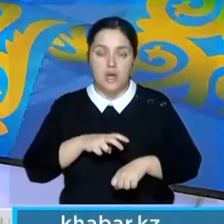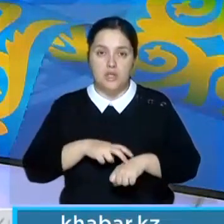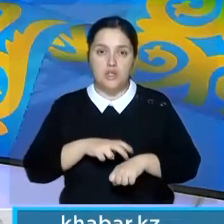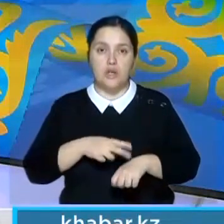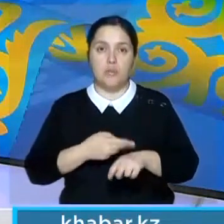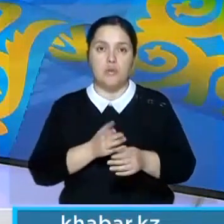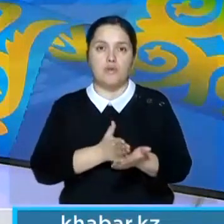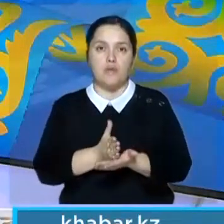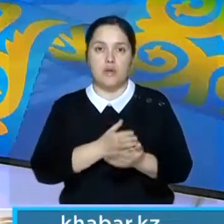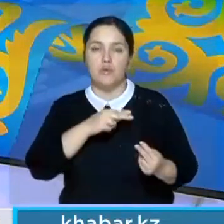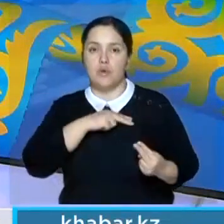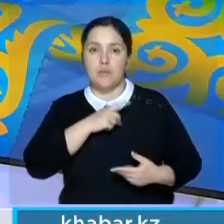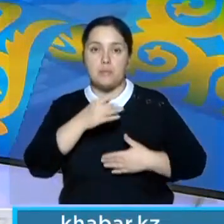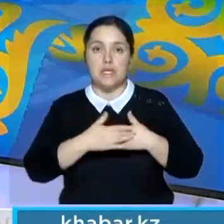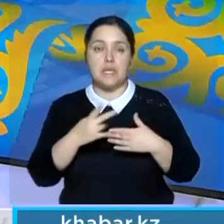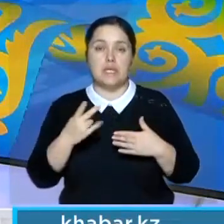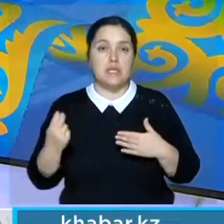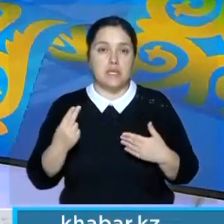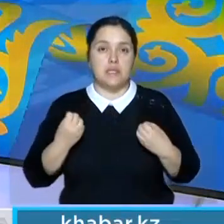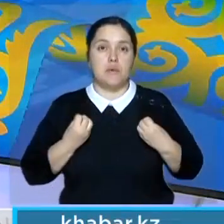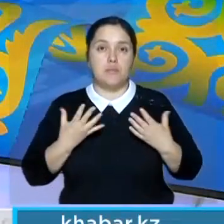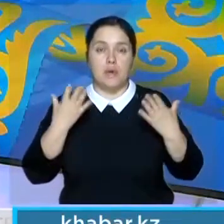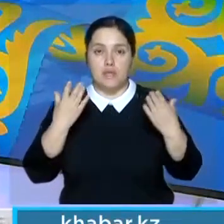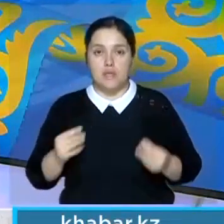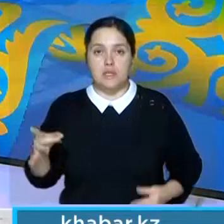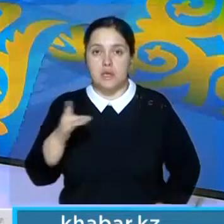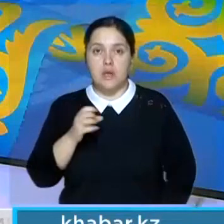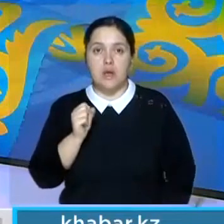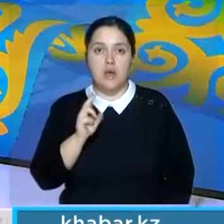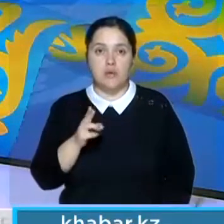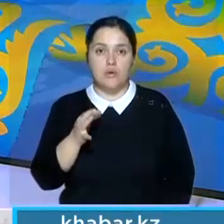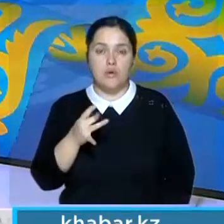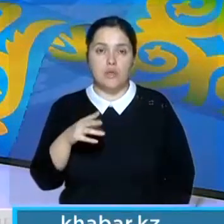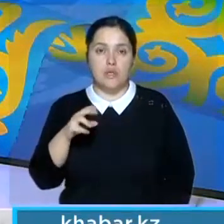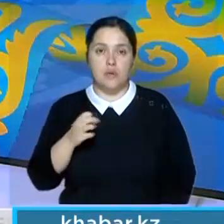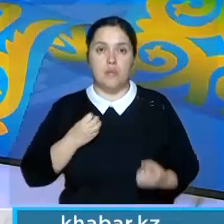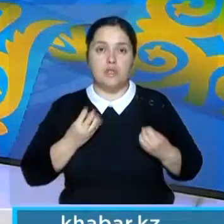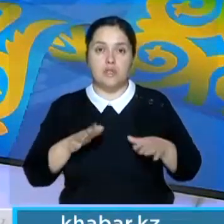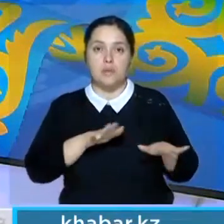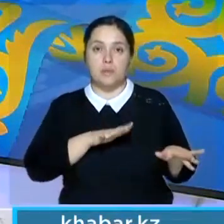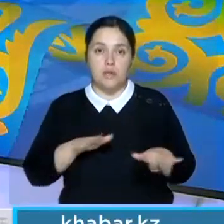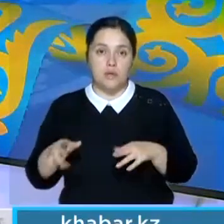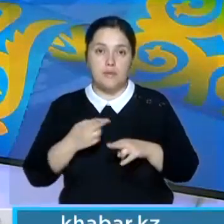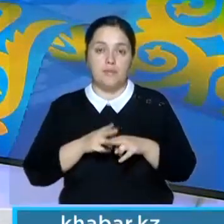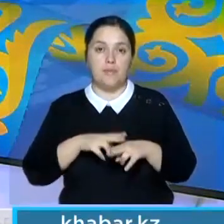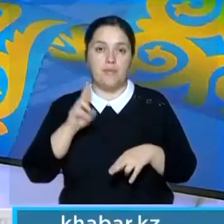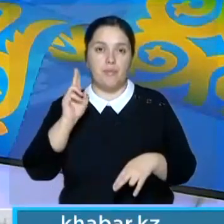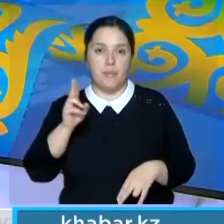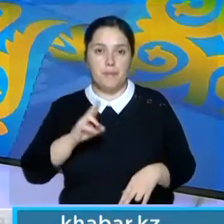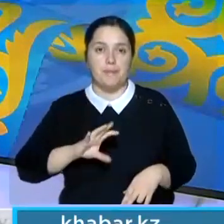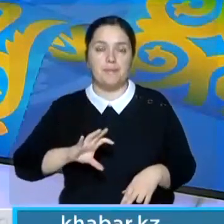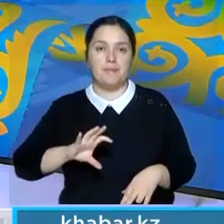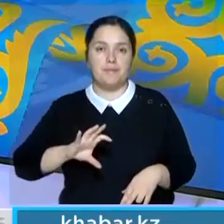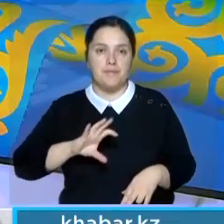врачи, производственники и ветераны труда. В преддверии национального праздника Дня Республики в Ак-Орде прошло торжественное мероприятие. Так, кто